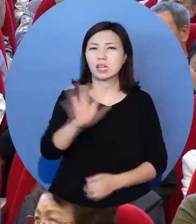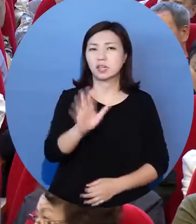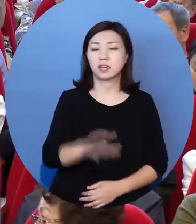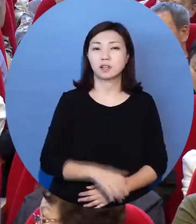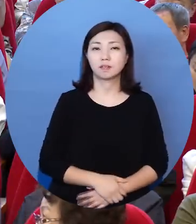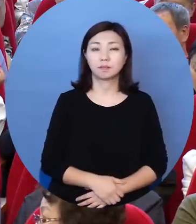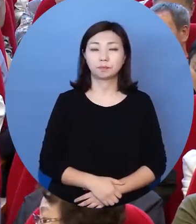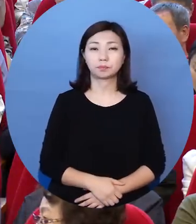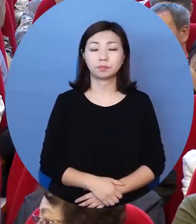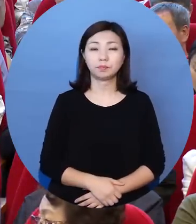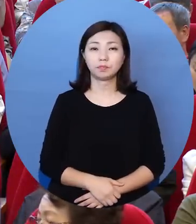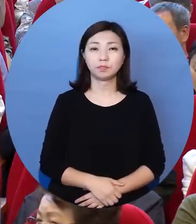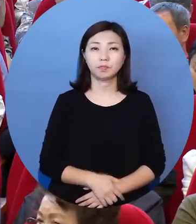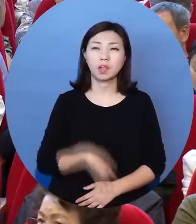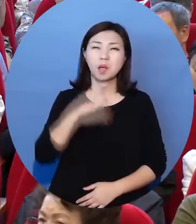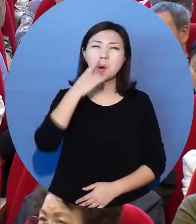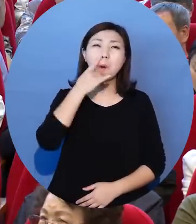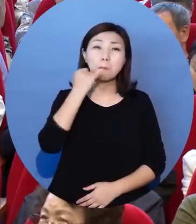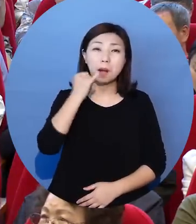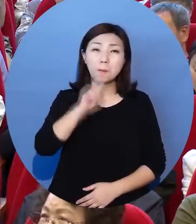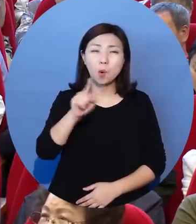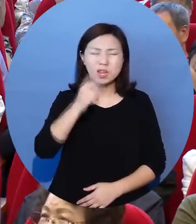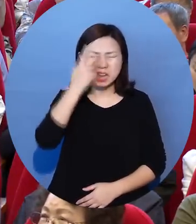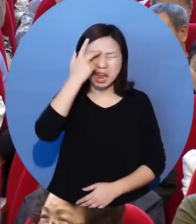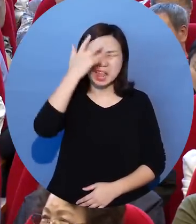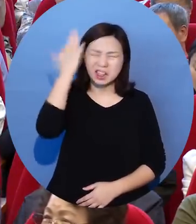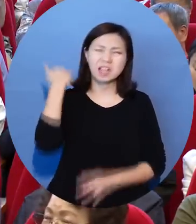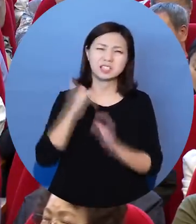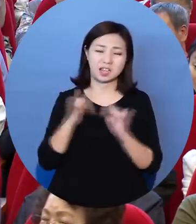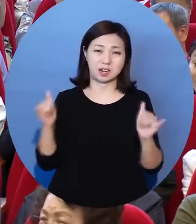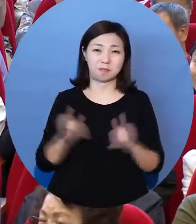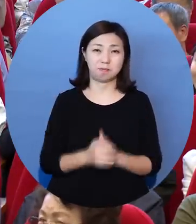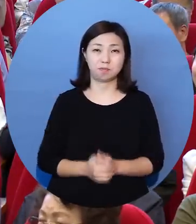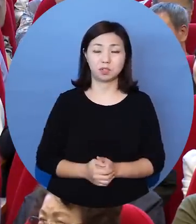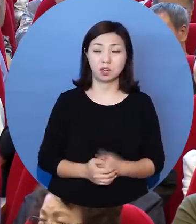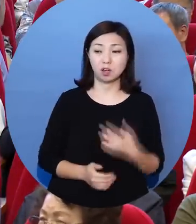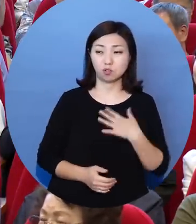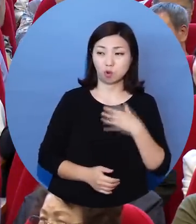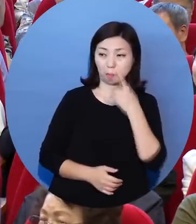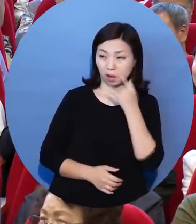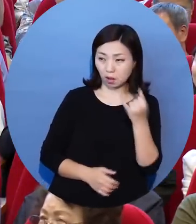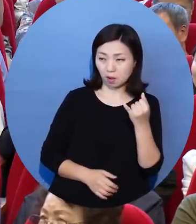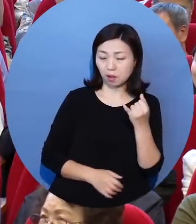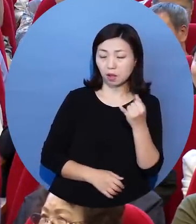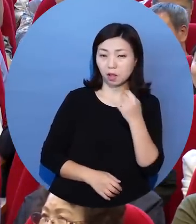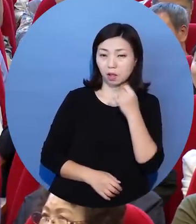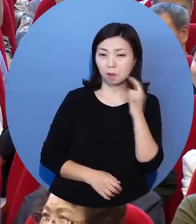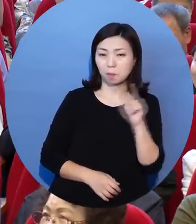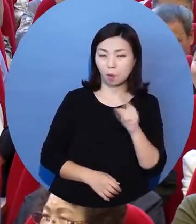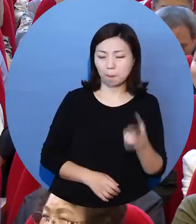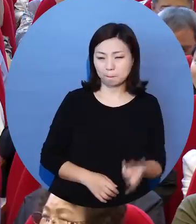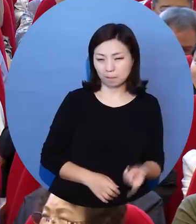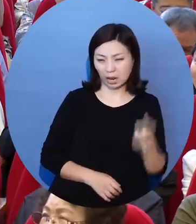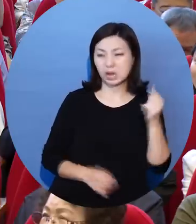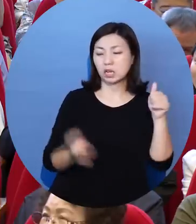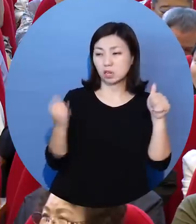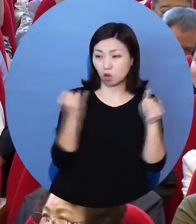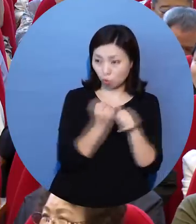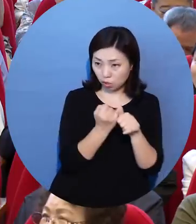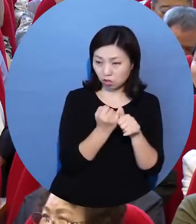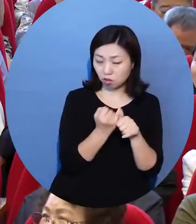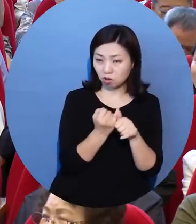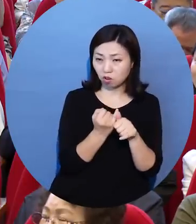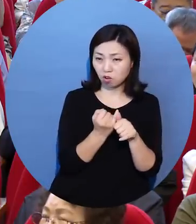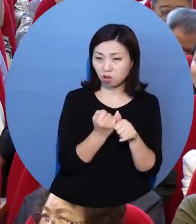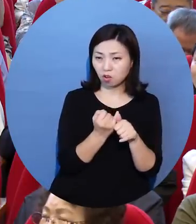그런데 저희 엄마는 일찍 엄마는 옛날 사람이에요. 일찍 결혼해서 한 남자랑 어떻게 100세 시대인데 한